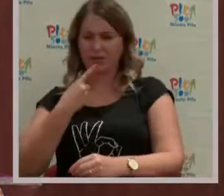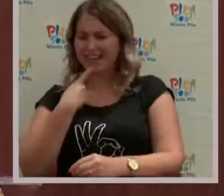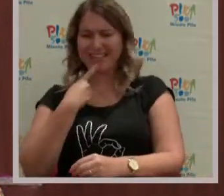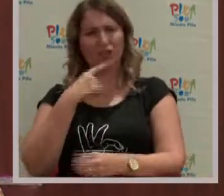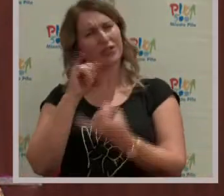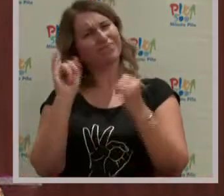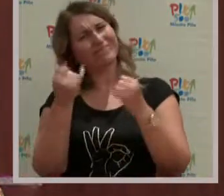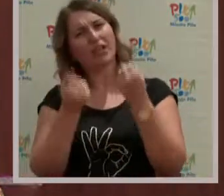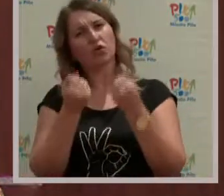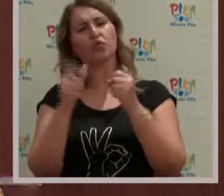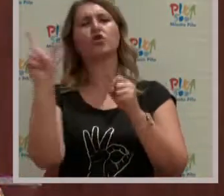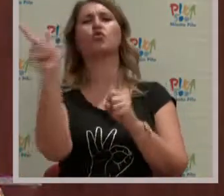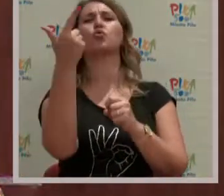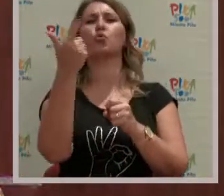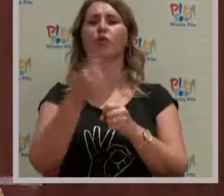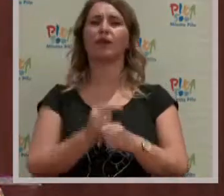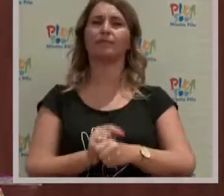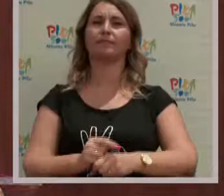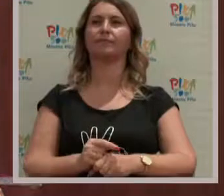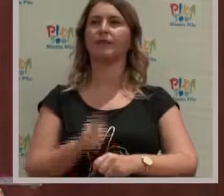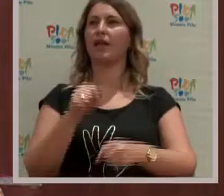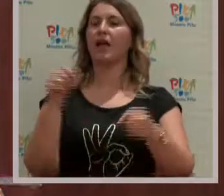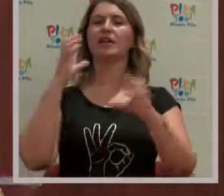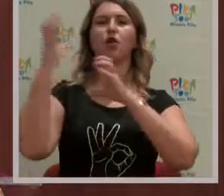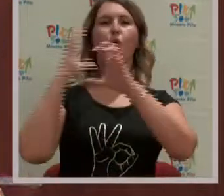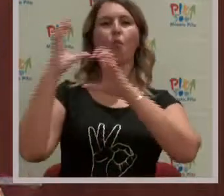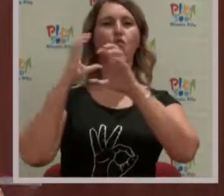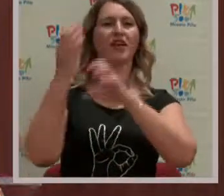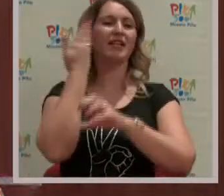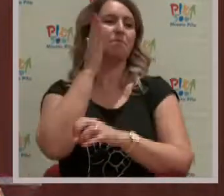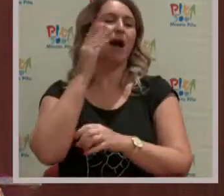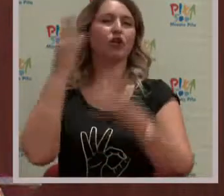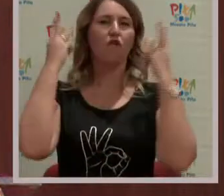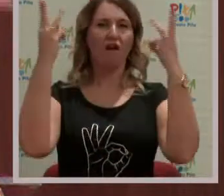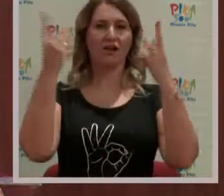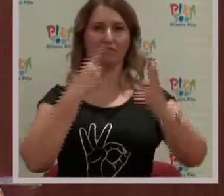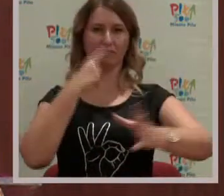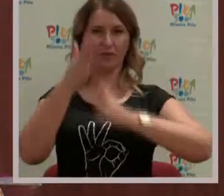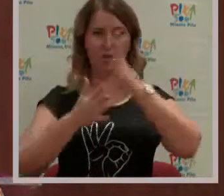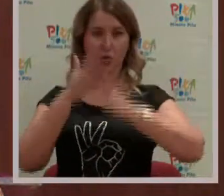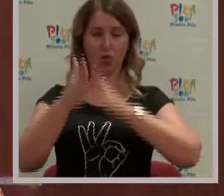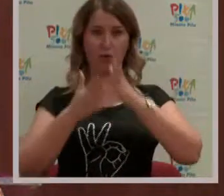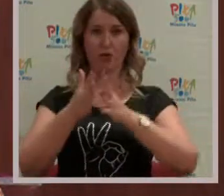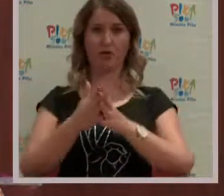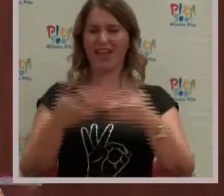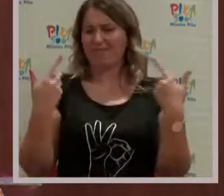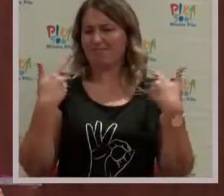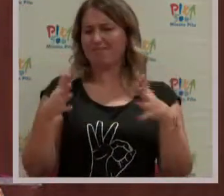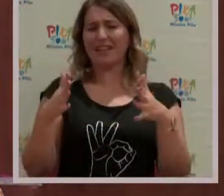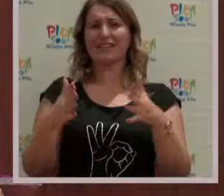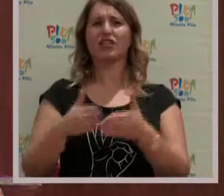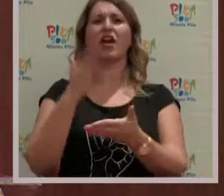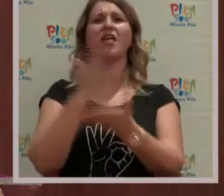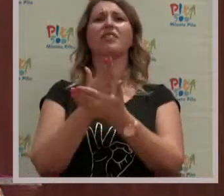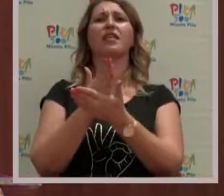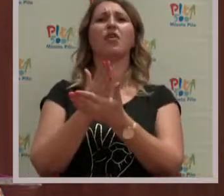Dlatego tak ważna jest komunikacja w języku migowym. I nie chciałbym, żeby ta komunikacja tylko skończyła się na tym, że sesy są